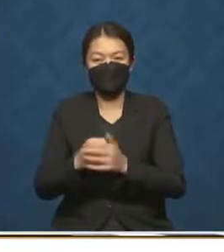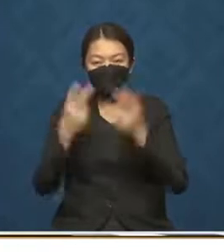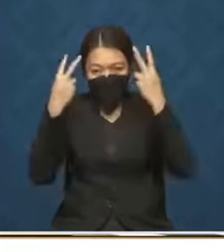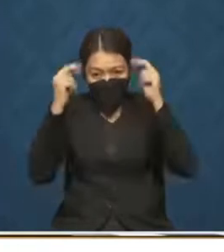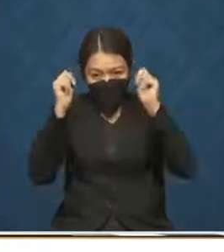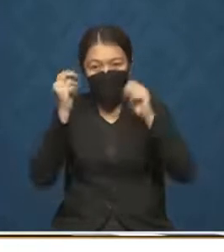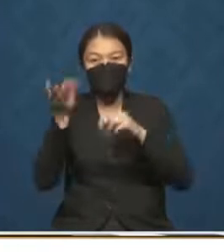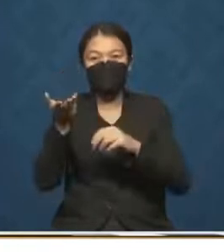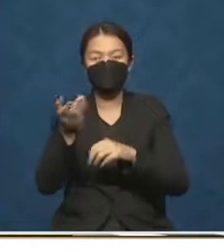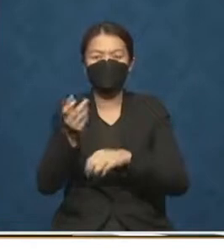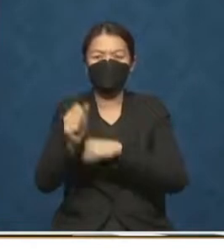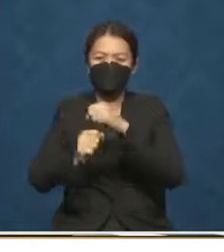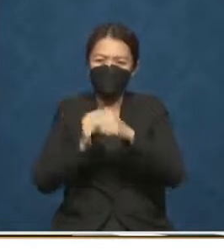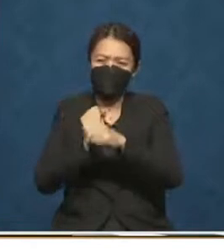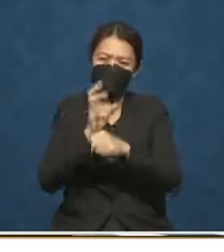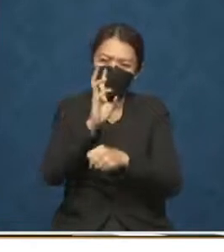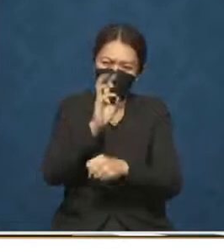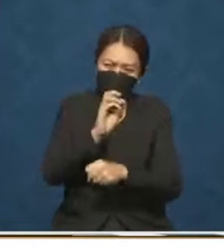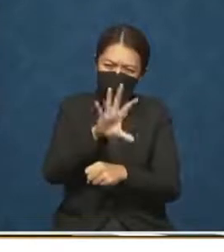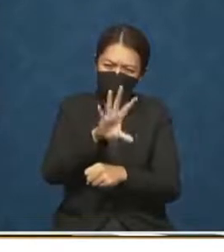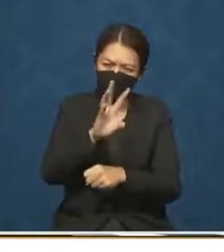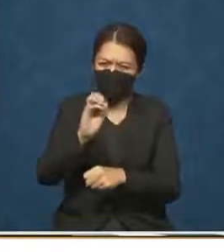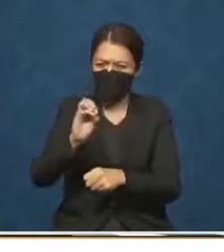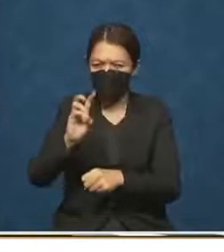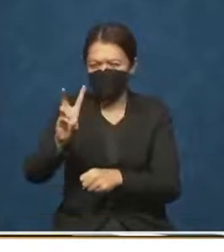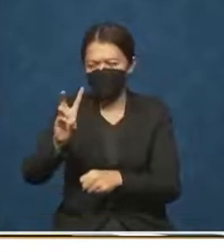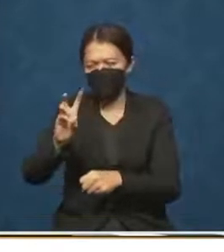ท่านก็ 65, 66 ผมก 61